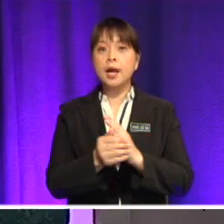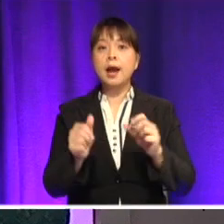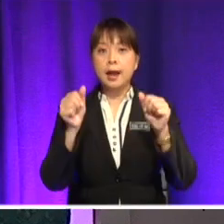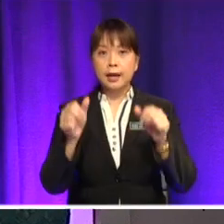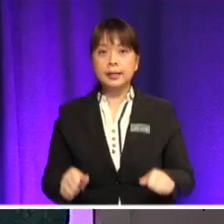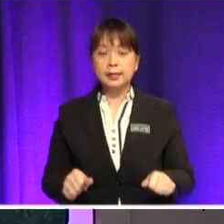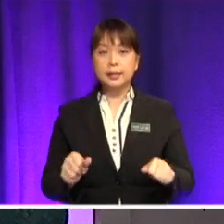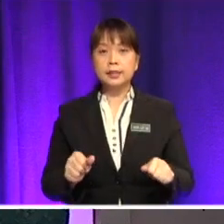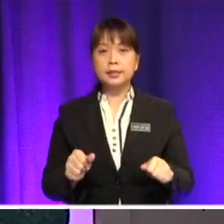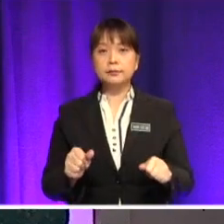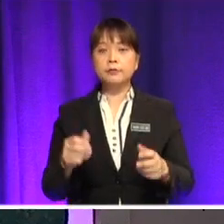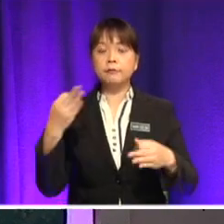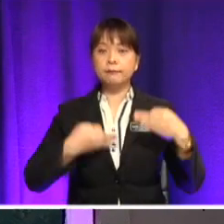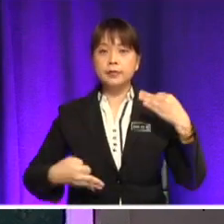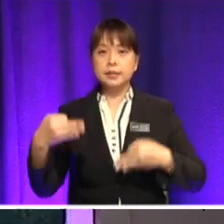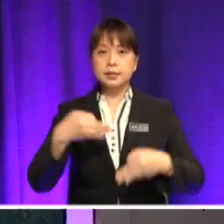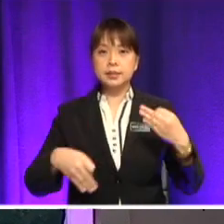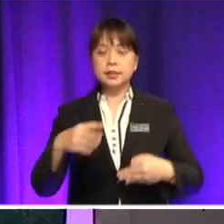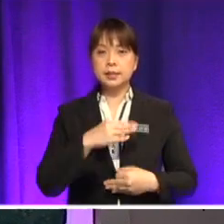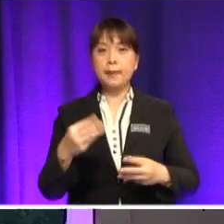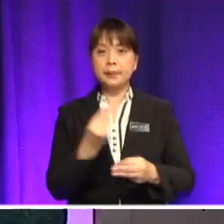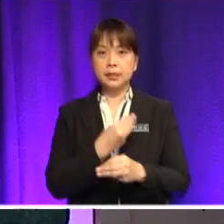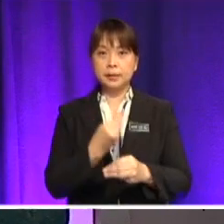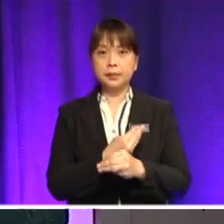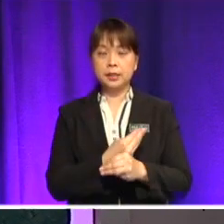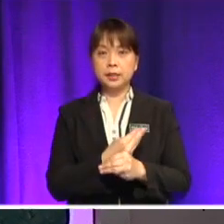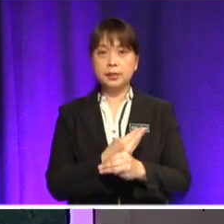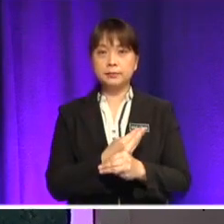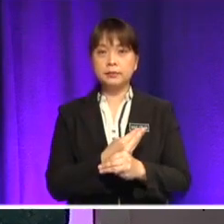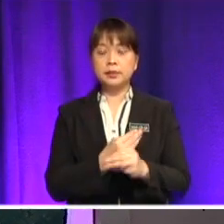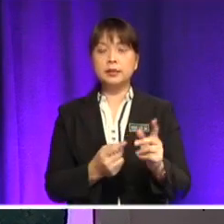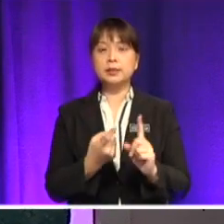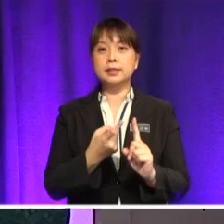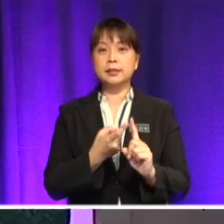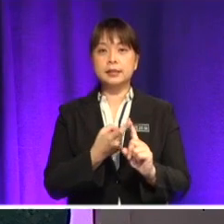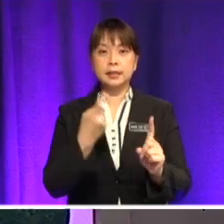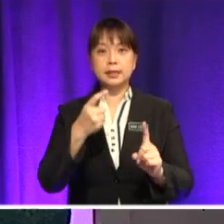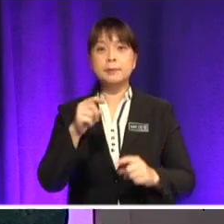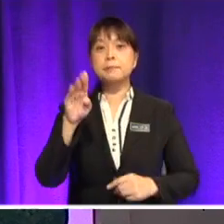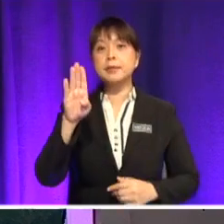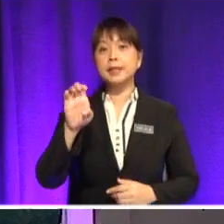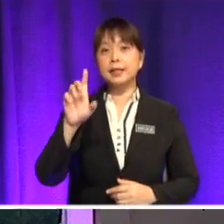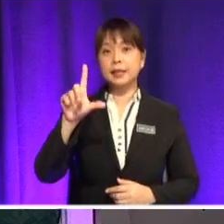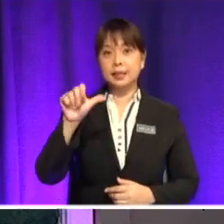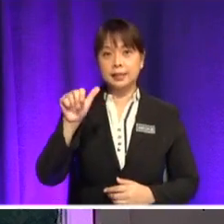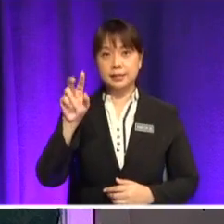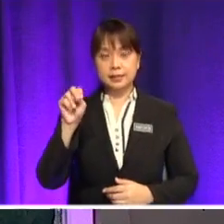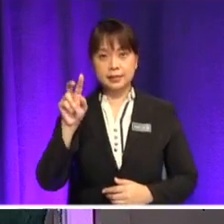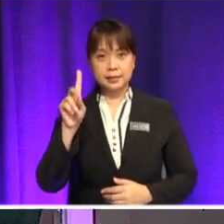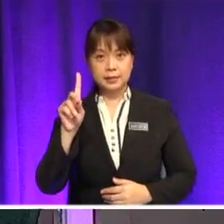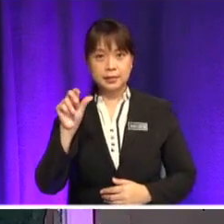Daniel Bernoulli dari blender Saya tidak bagi info tambahan sebenarnya Oke orang Belanda lah oke dia